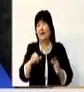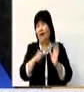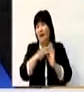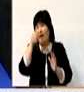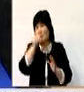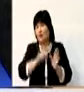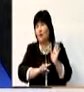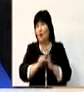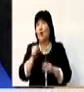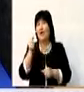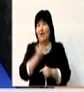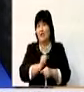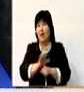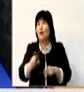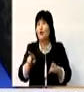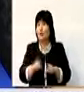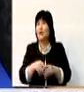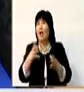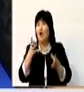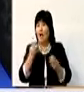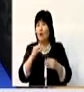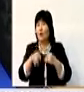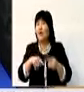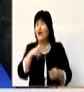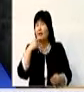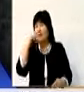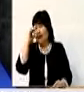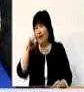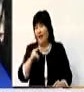жылдан соң шыққан. Сонда да болса әлі күнге Ресей